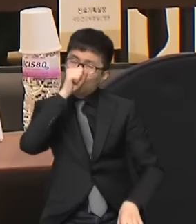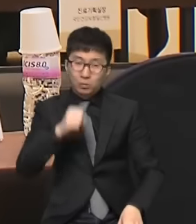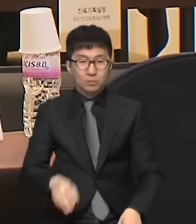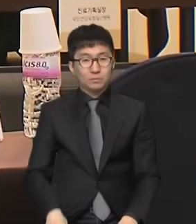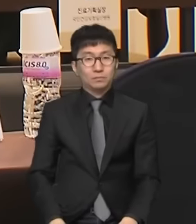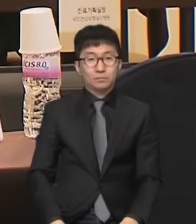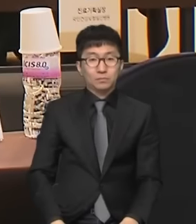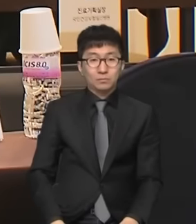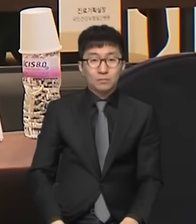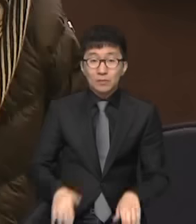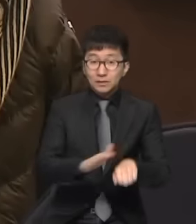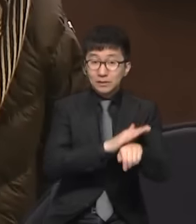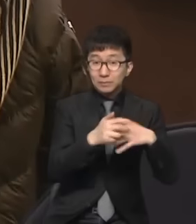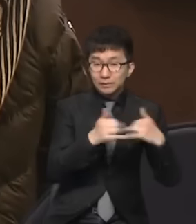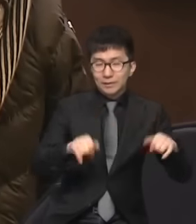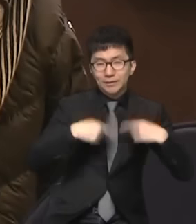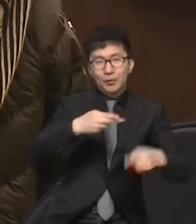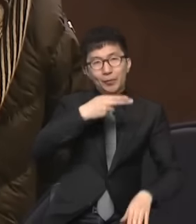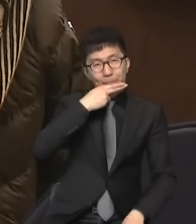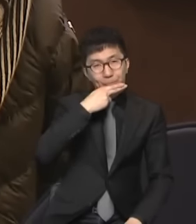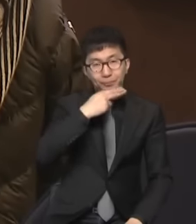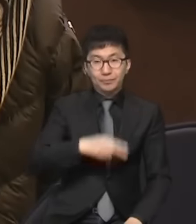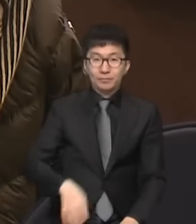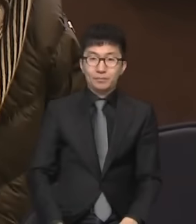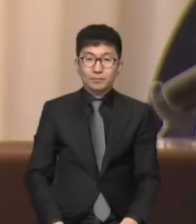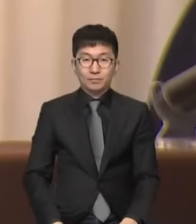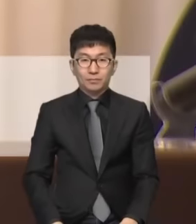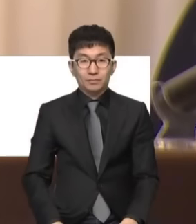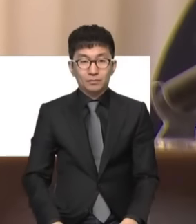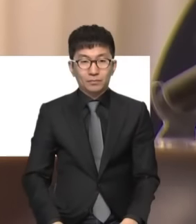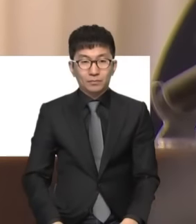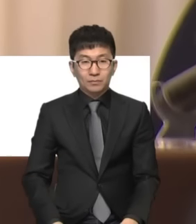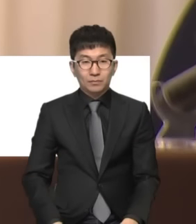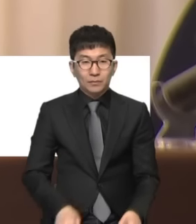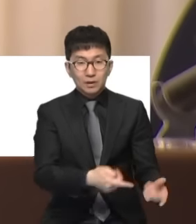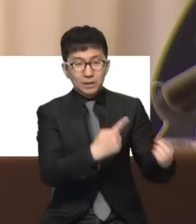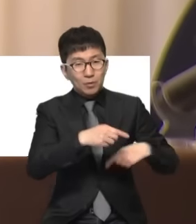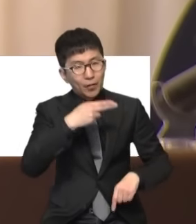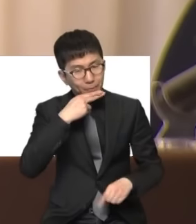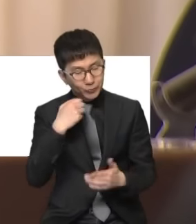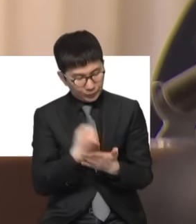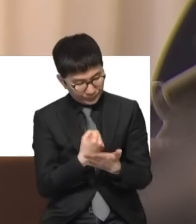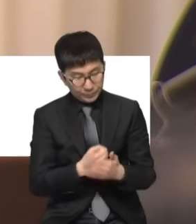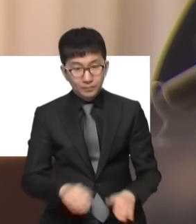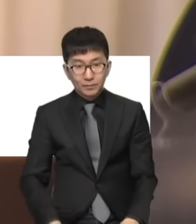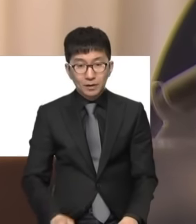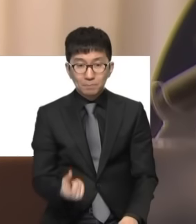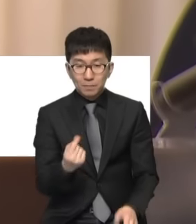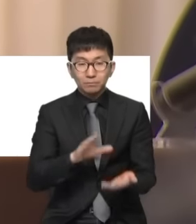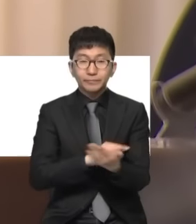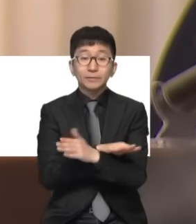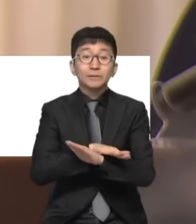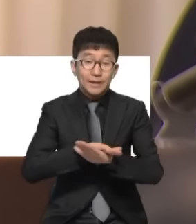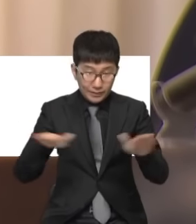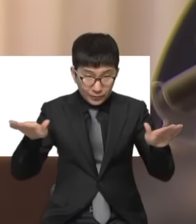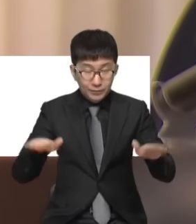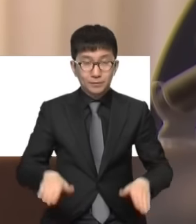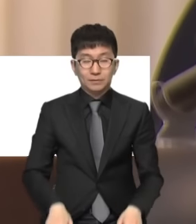하지만 전공의들은 참석하지 않았습니다. 같이 하지 못해서 안타깝다는 말씀을 드리고요. 빨리 이런